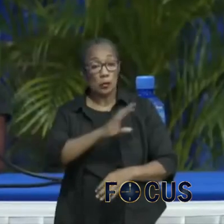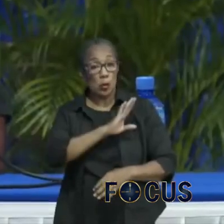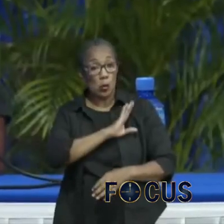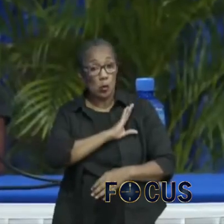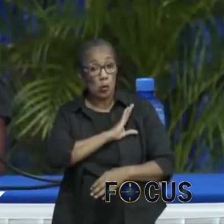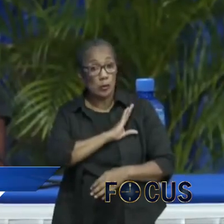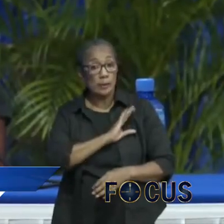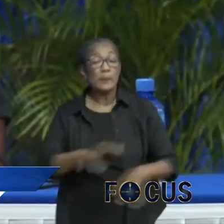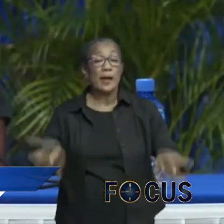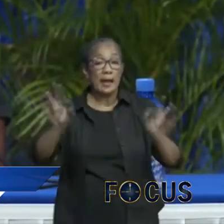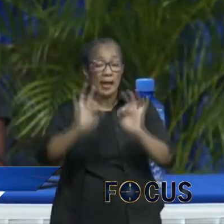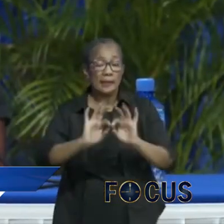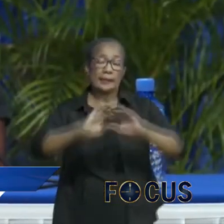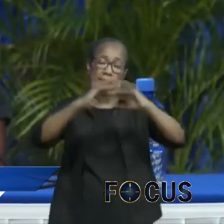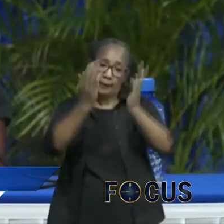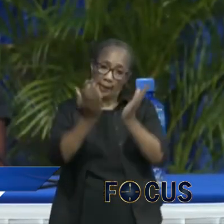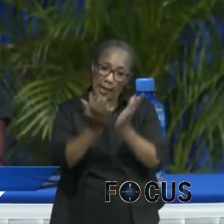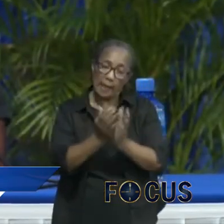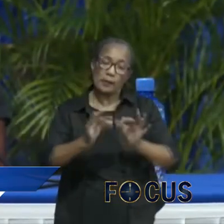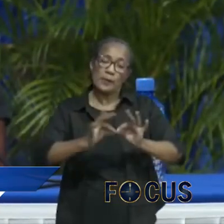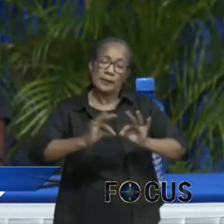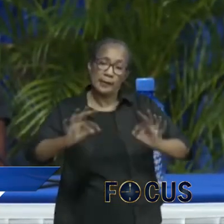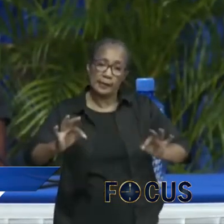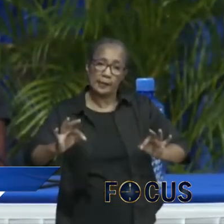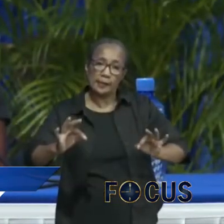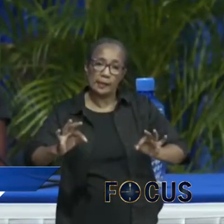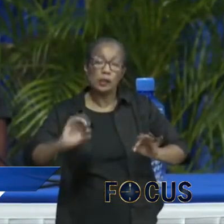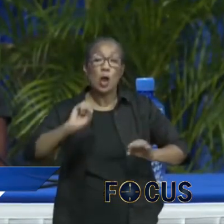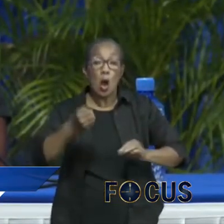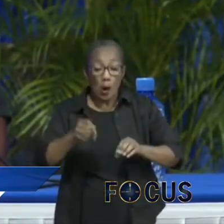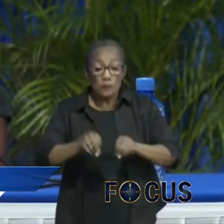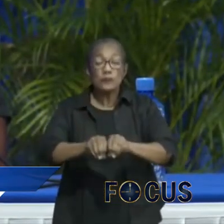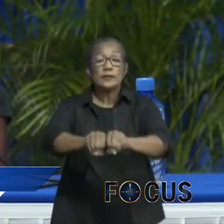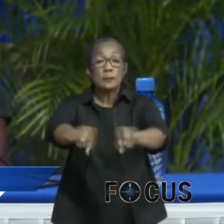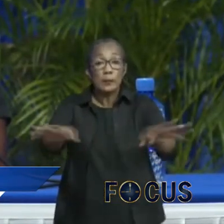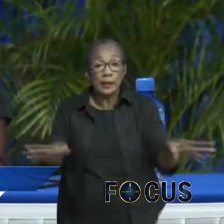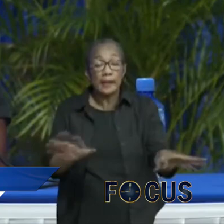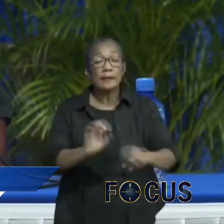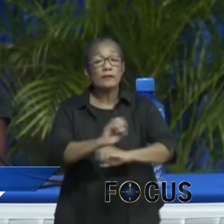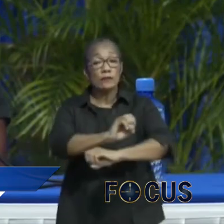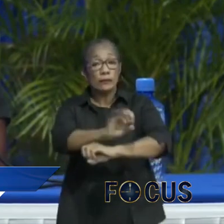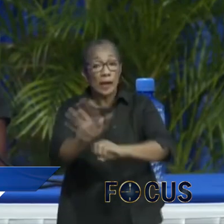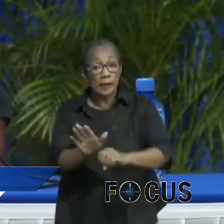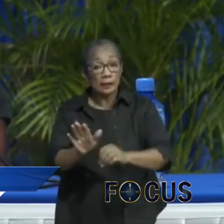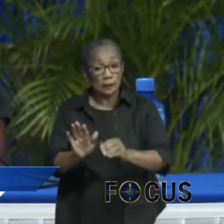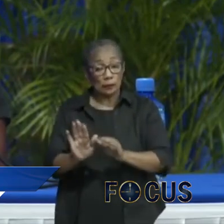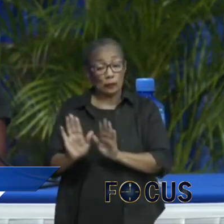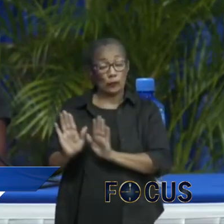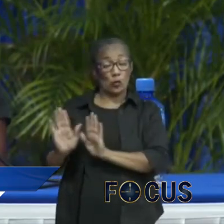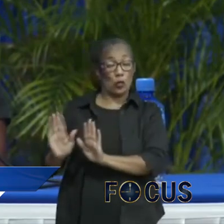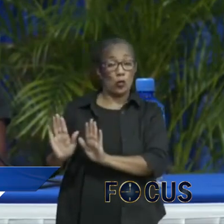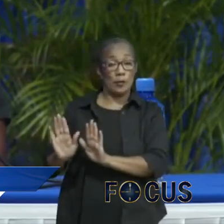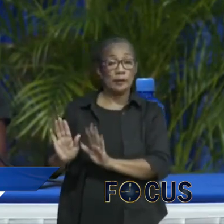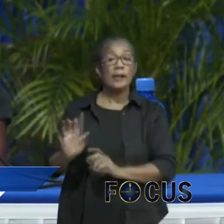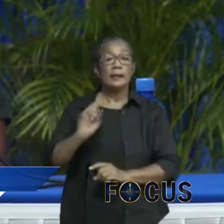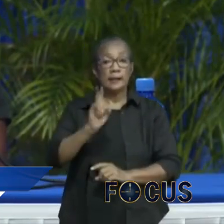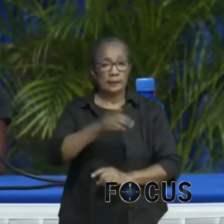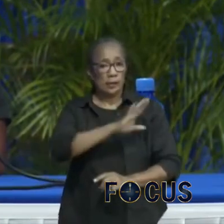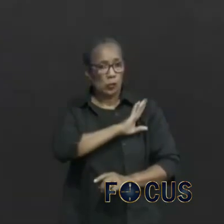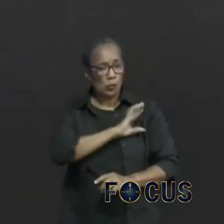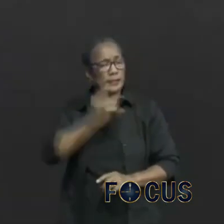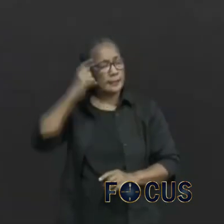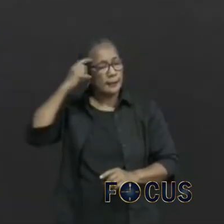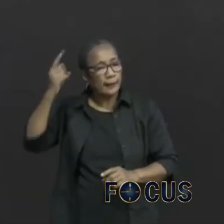belang dat er algemene richtlijnen om verspreiding van het coronavirus te voorkomen, dat er daaraan ook is